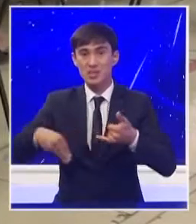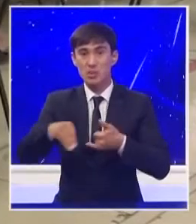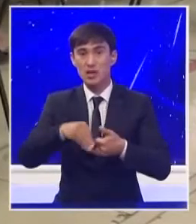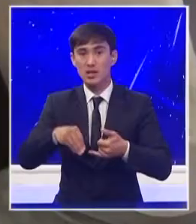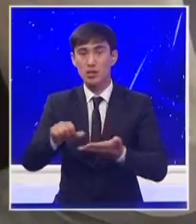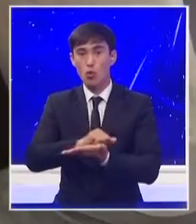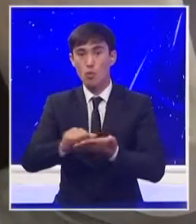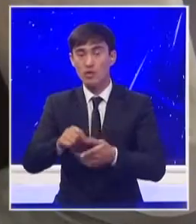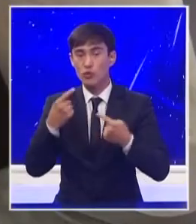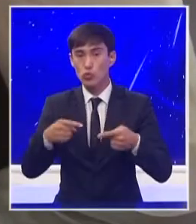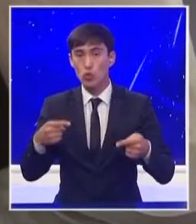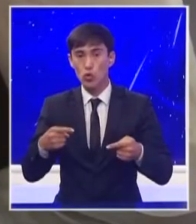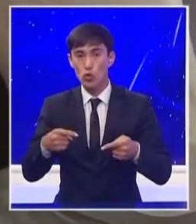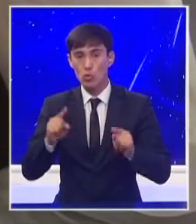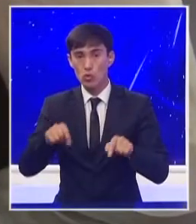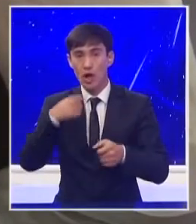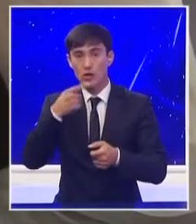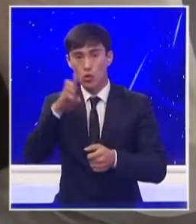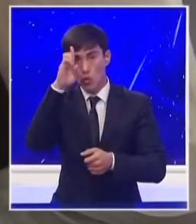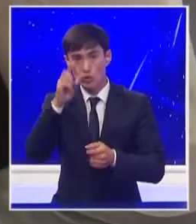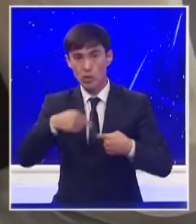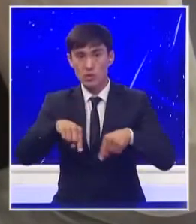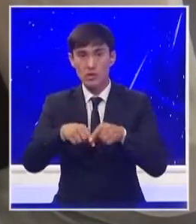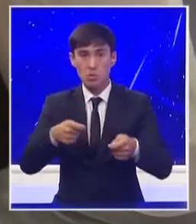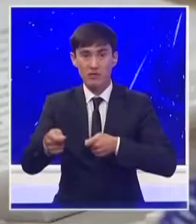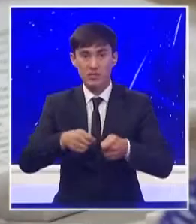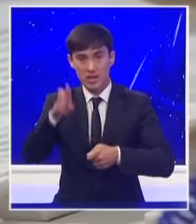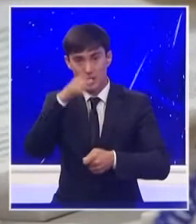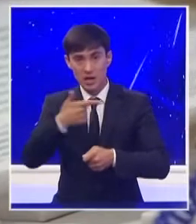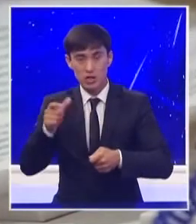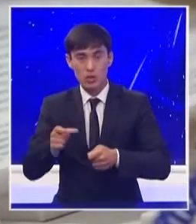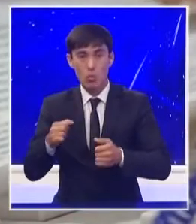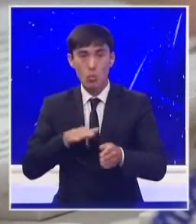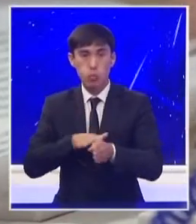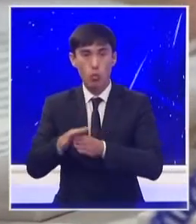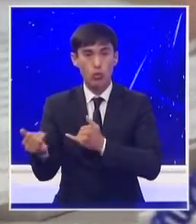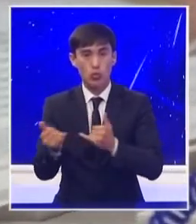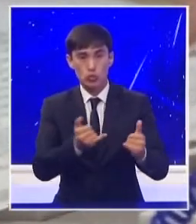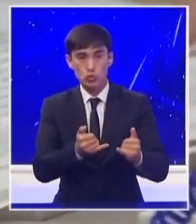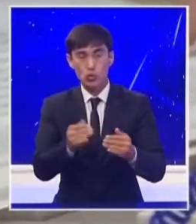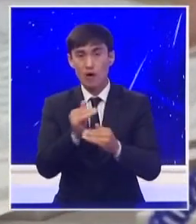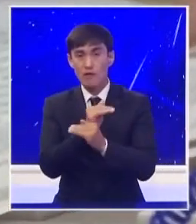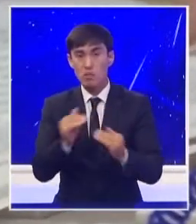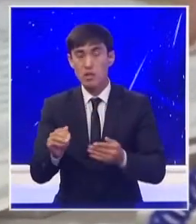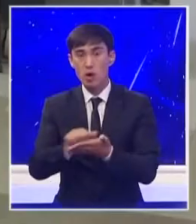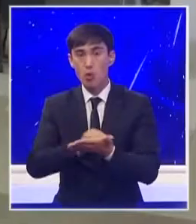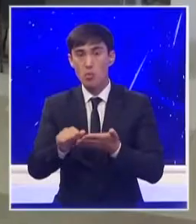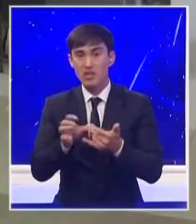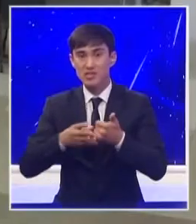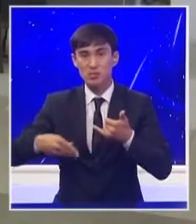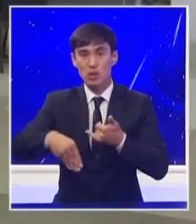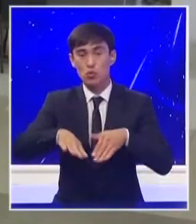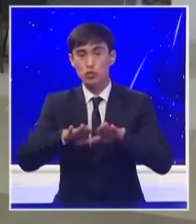и другое. Стоит отметить, госкорпорация «Правительство для граждан» оказывает полный пакет услуг по оформлению документов на земельный